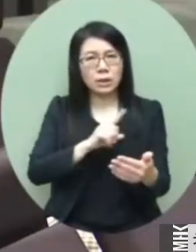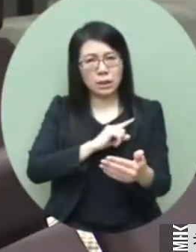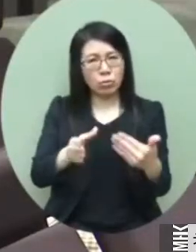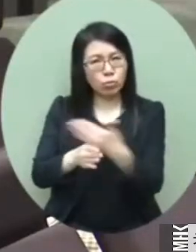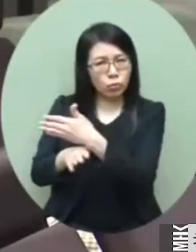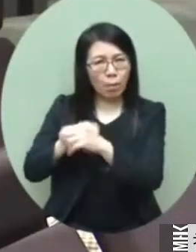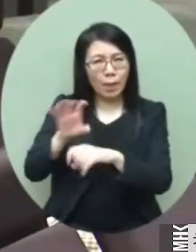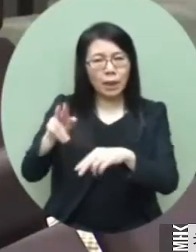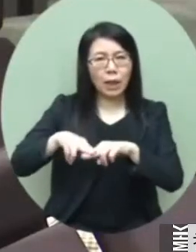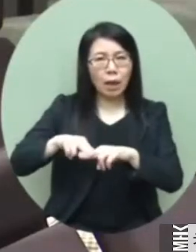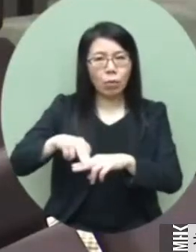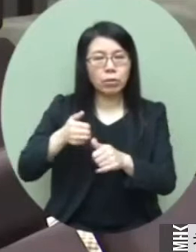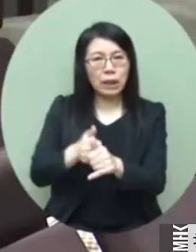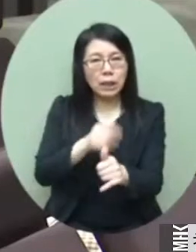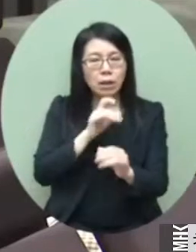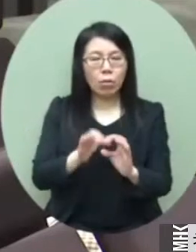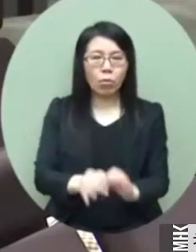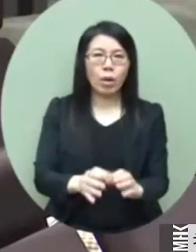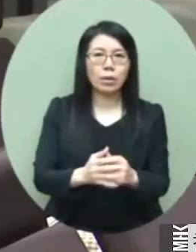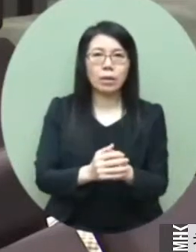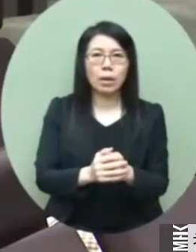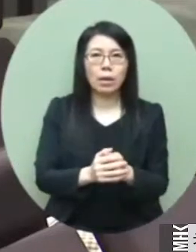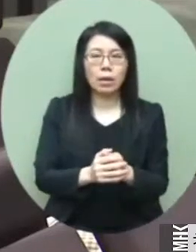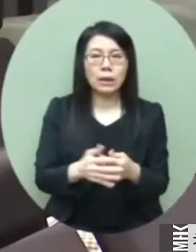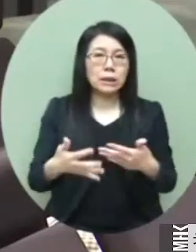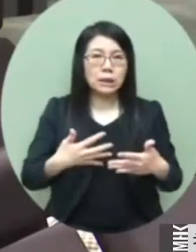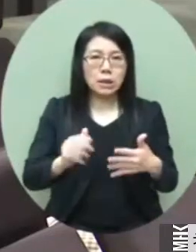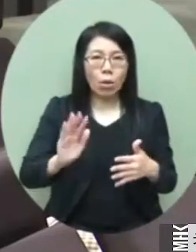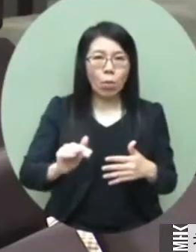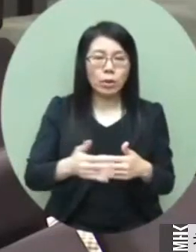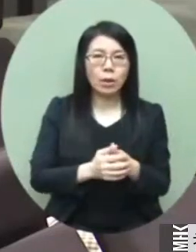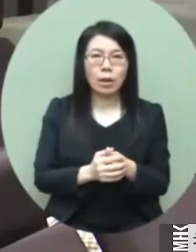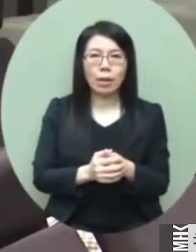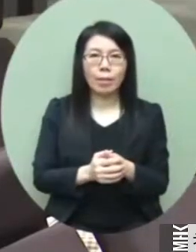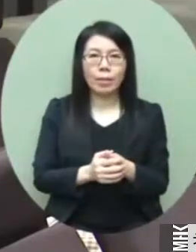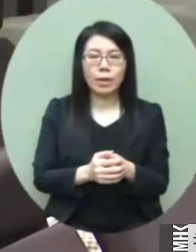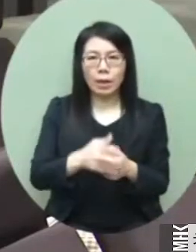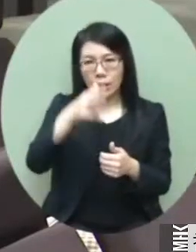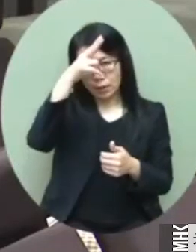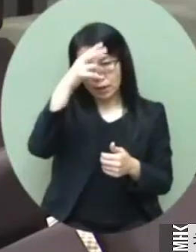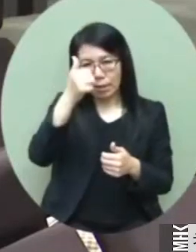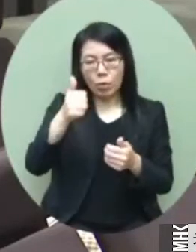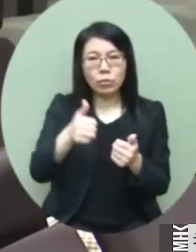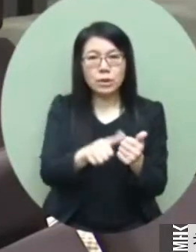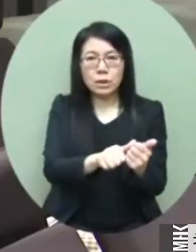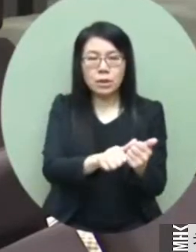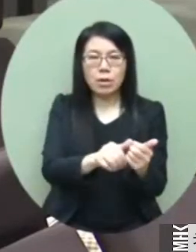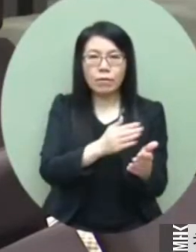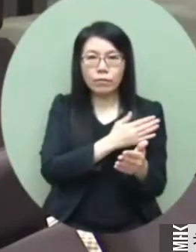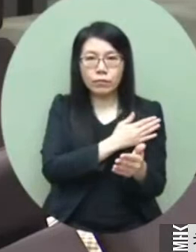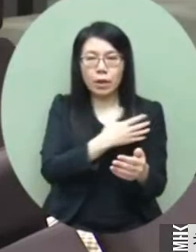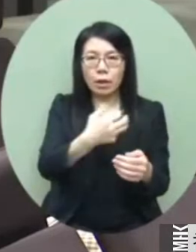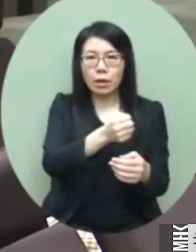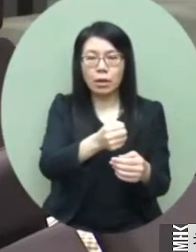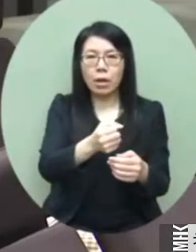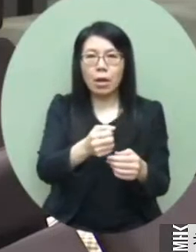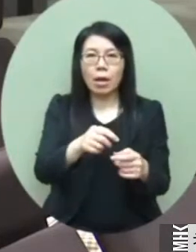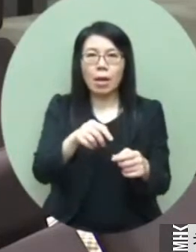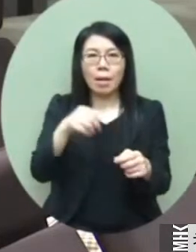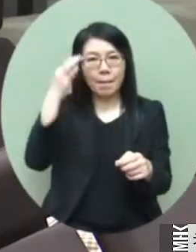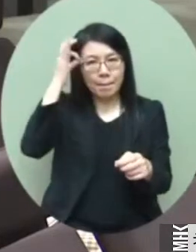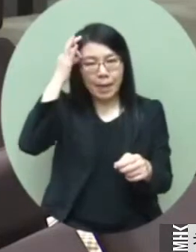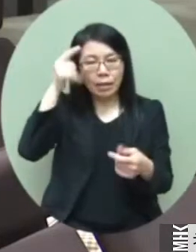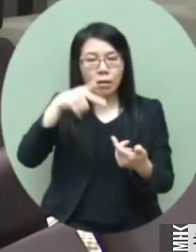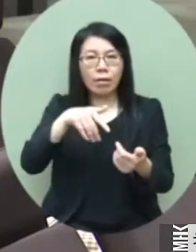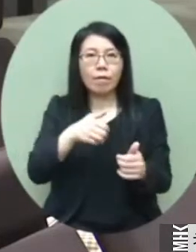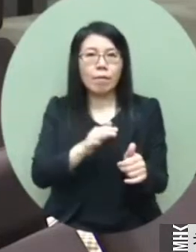進翻即係有關跟進嘅事項呢？而政務司司長佢本身去做主席嘅扶貧委員會嘅青年